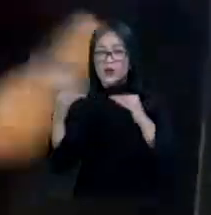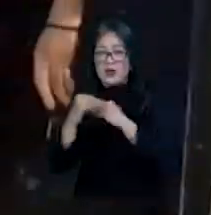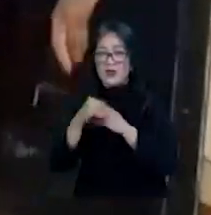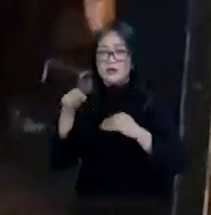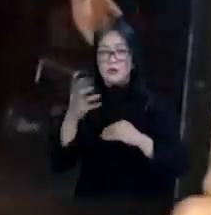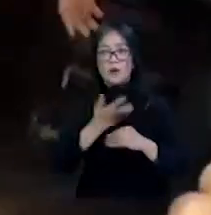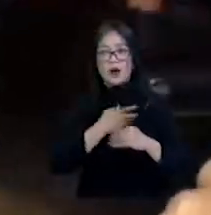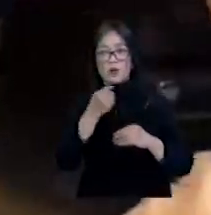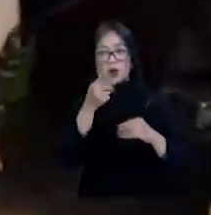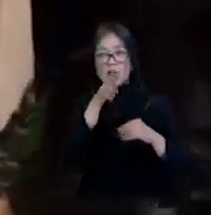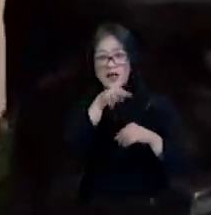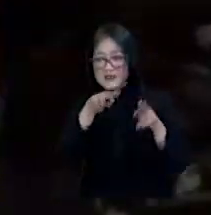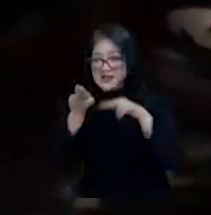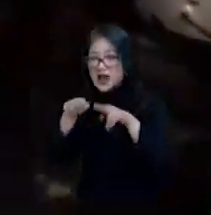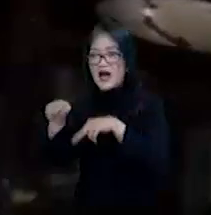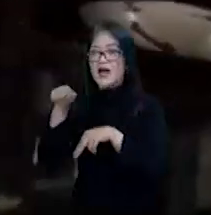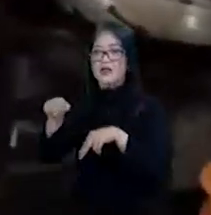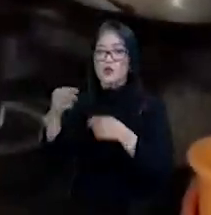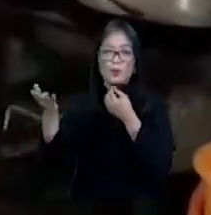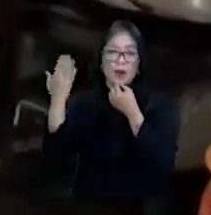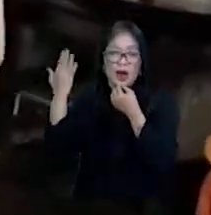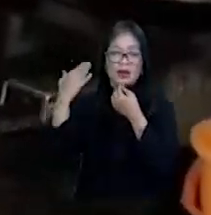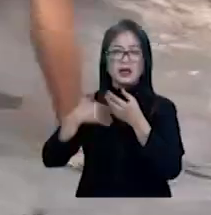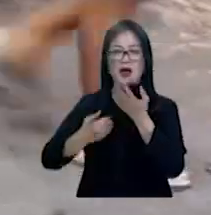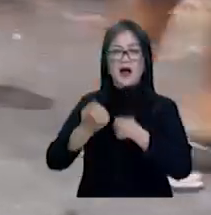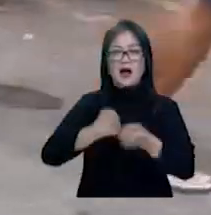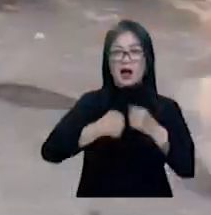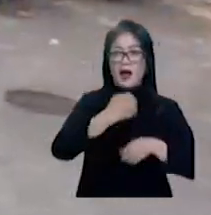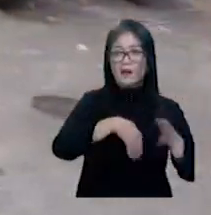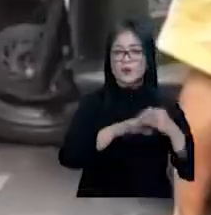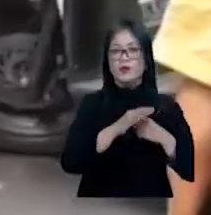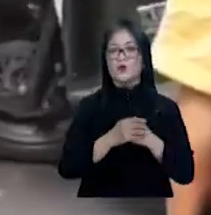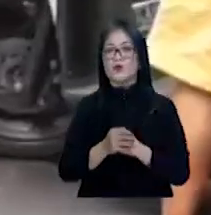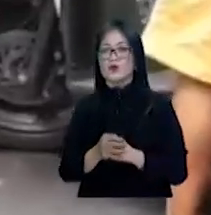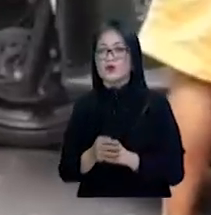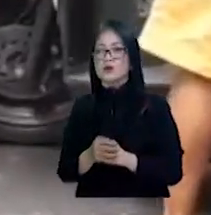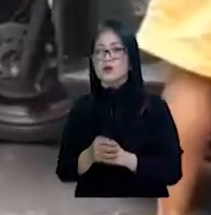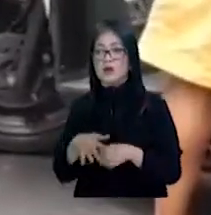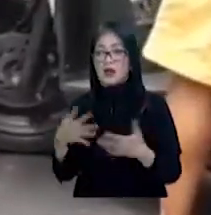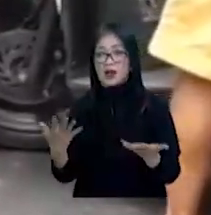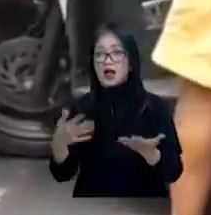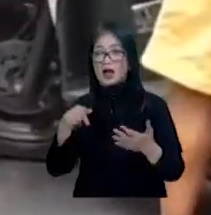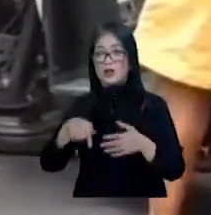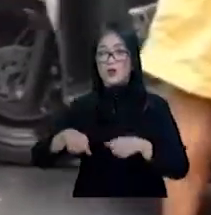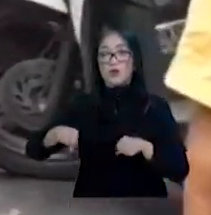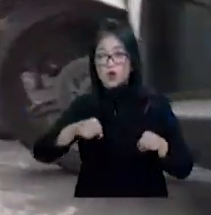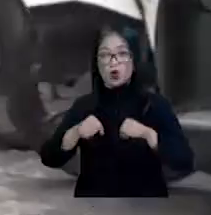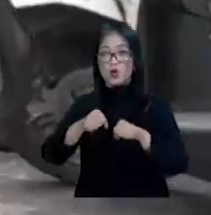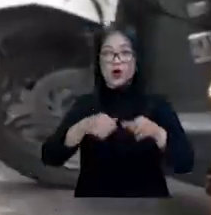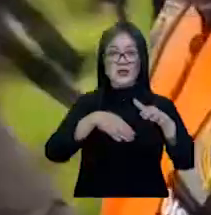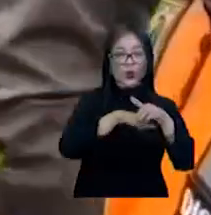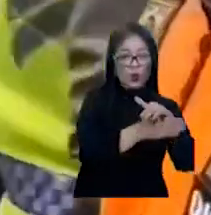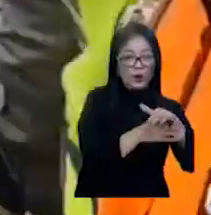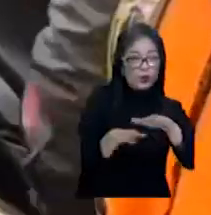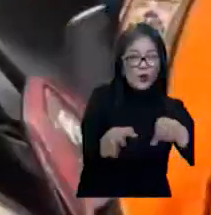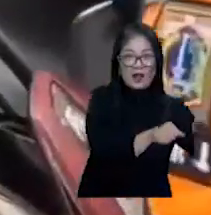liar Kamis pagi. Juru parkir berusaha menyelamatkan sejumlah motor dengan memasukkan ke dalam warung dan toko. Banyaknya